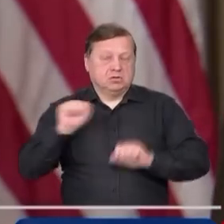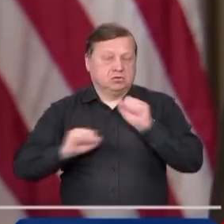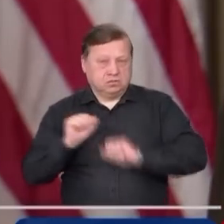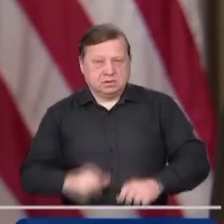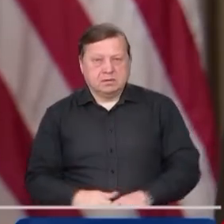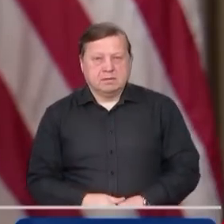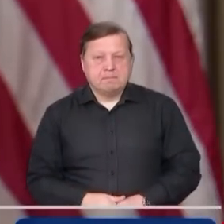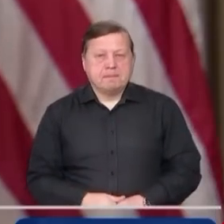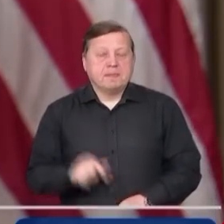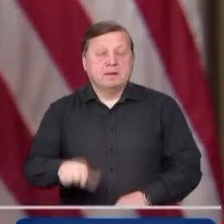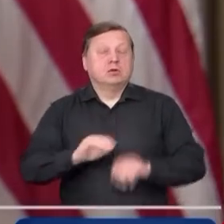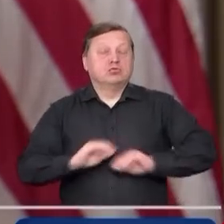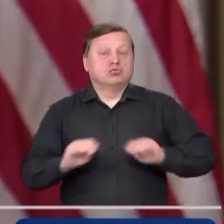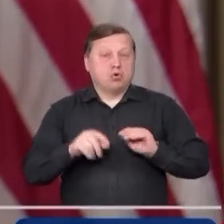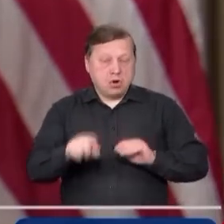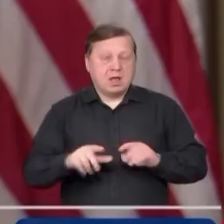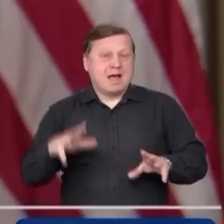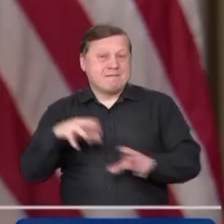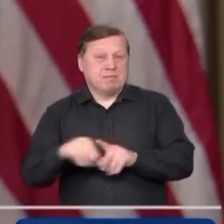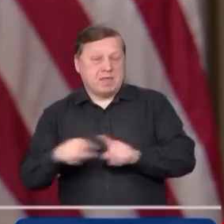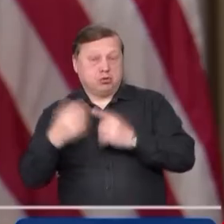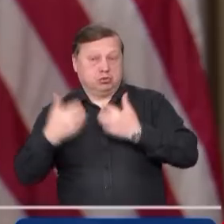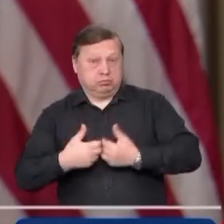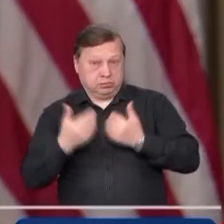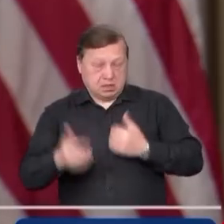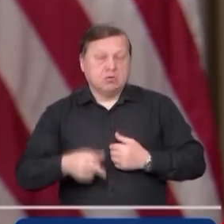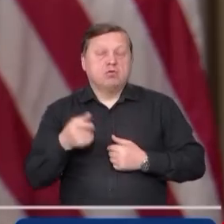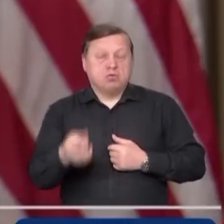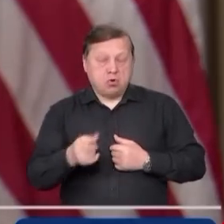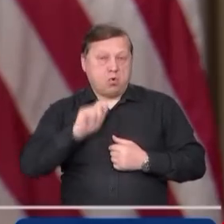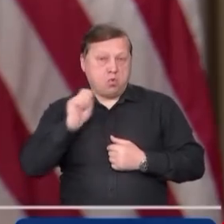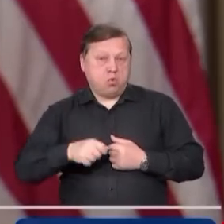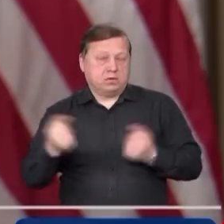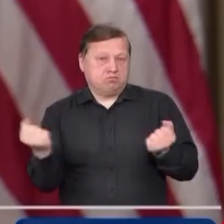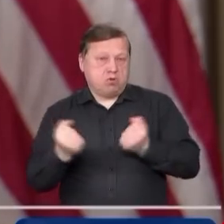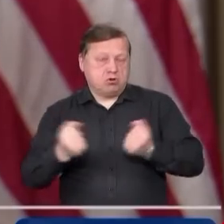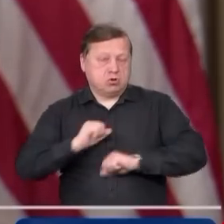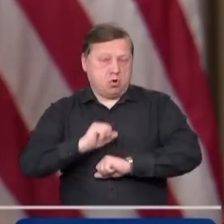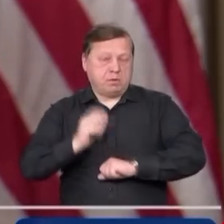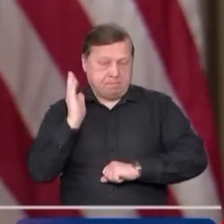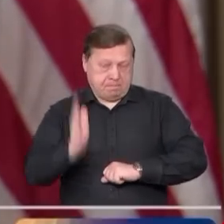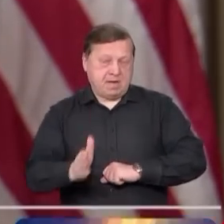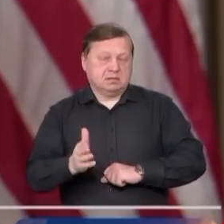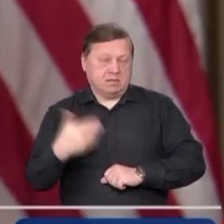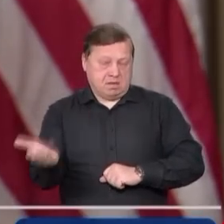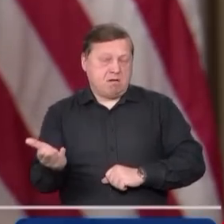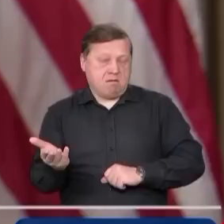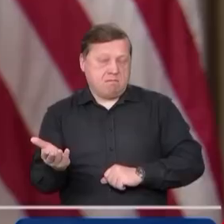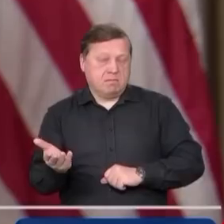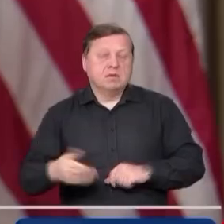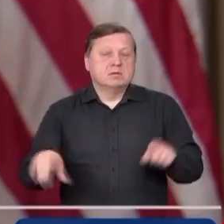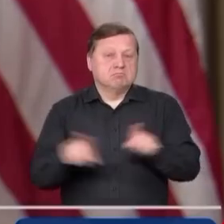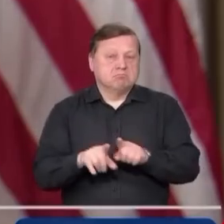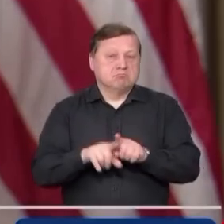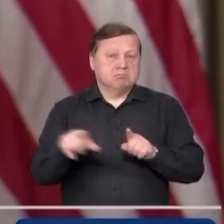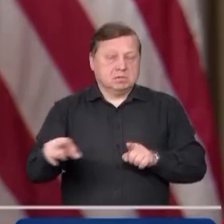Te możliwości szkoleniowe wraz ze sprzętem wzmocnią znacząco możliwości Ukrainy obrony przeciwko agresjom oraz przejście